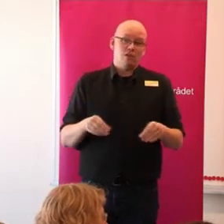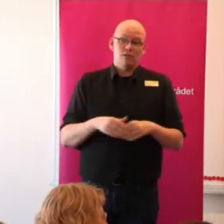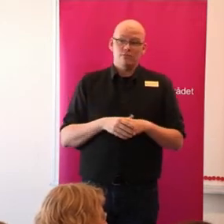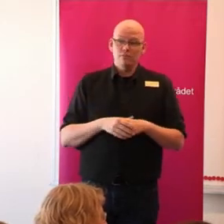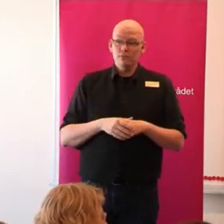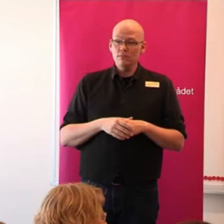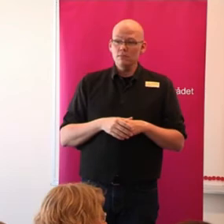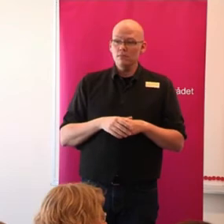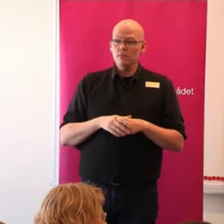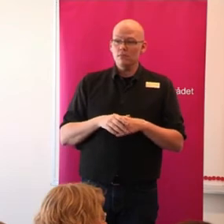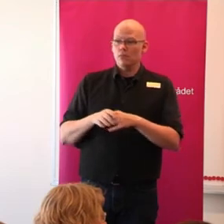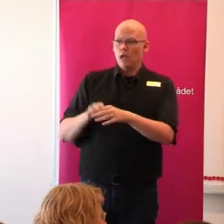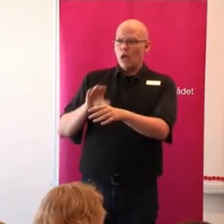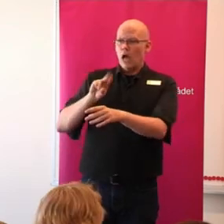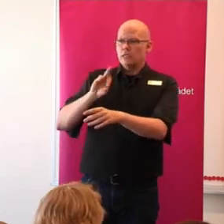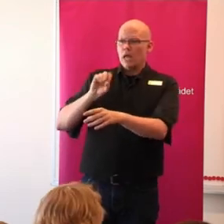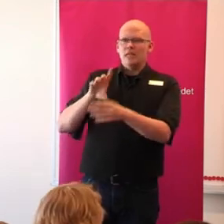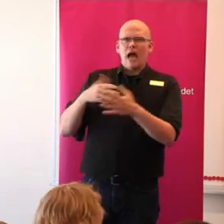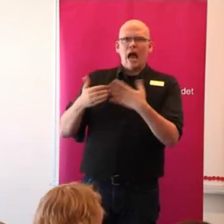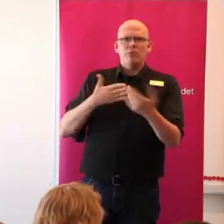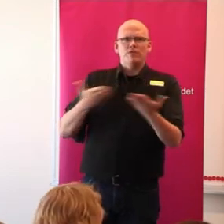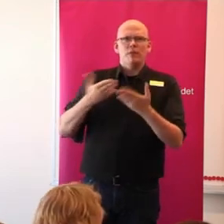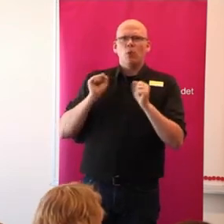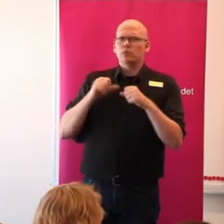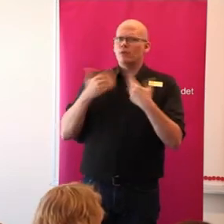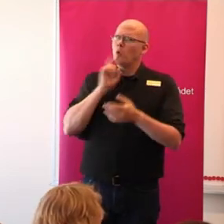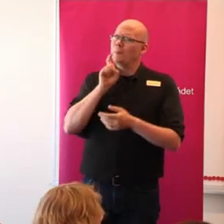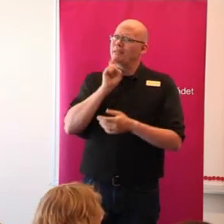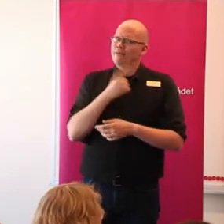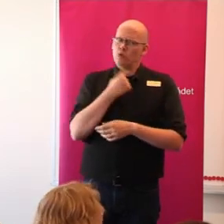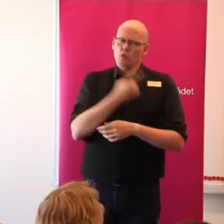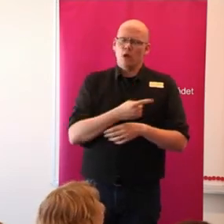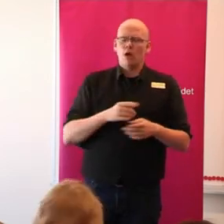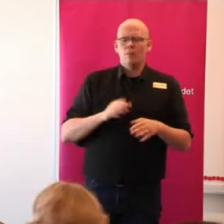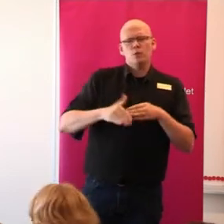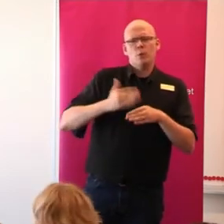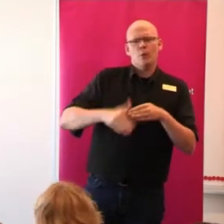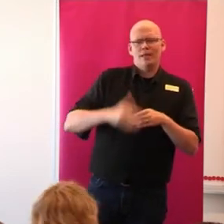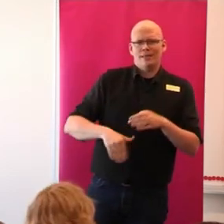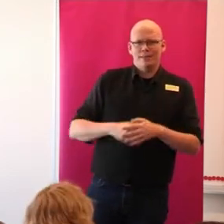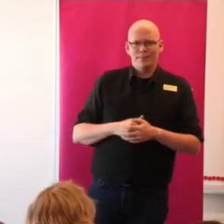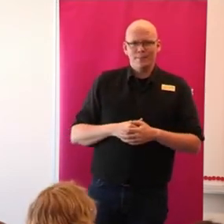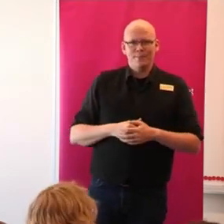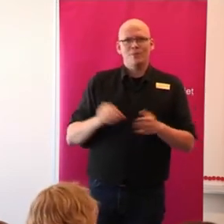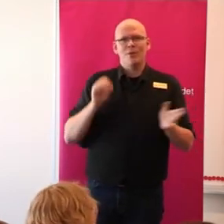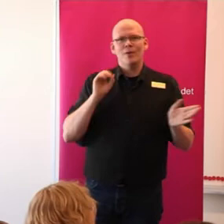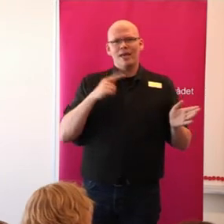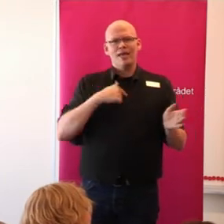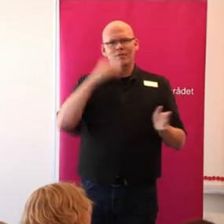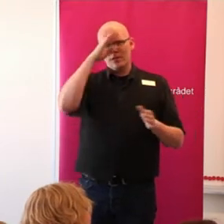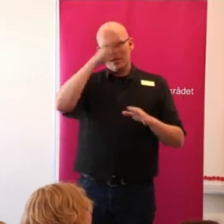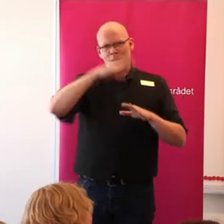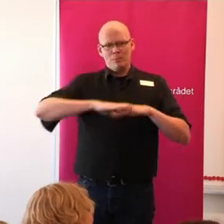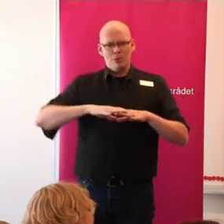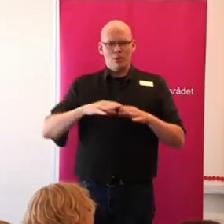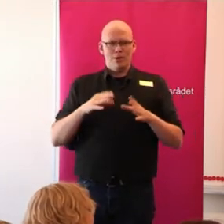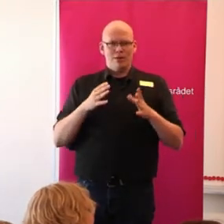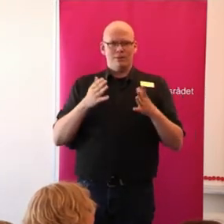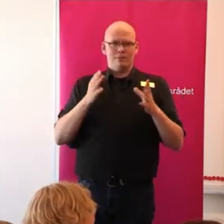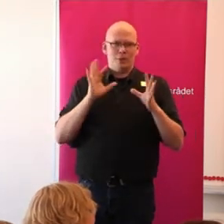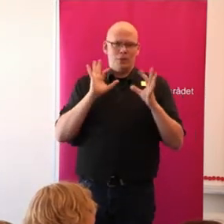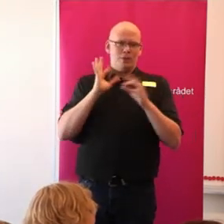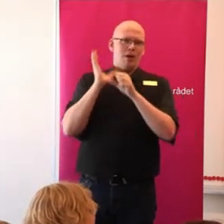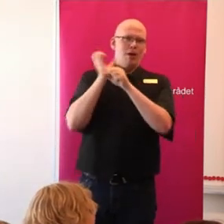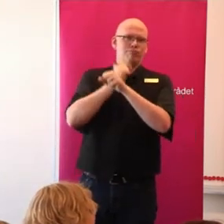hamnat fel. Det kan du få göra på slutet. Nu koncentrerar vi oss lite på politikerna, och då undrar jag lite kring det här med den krokiga